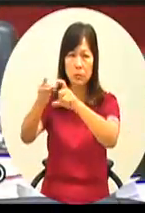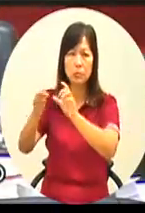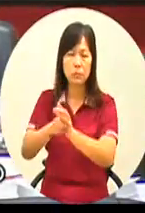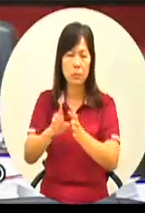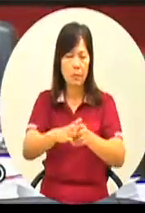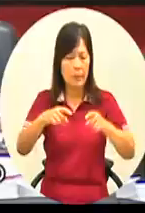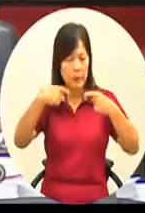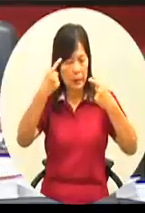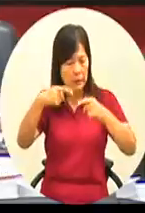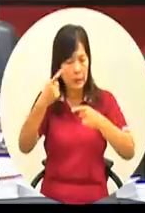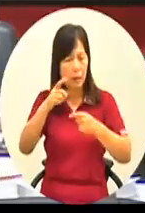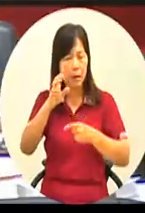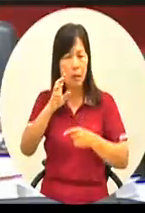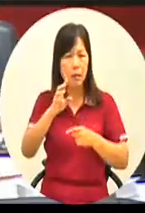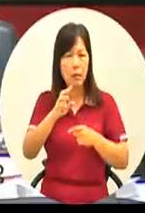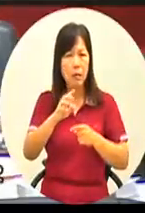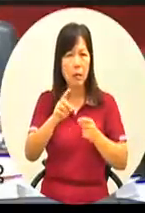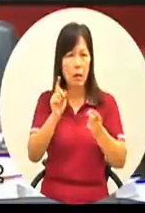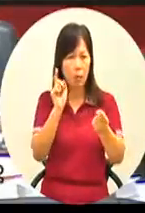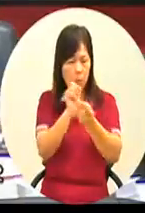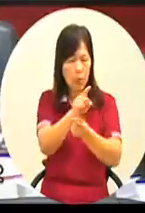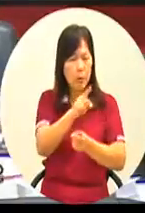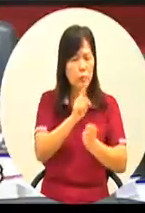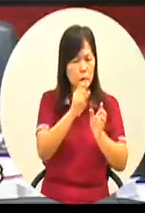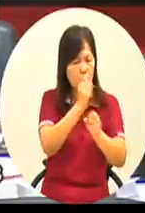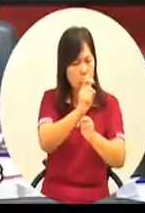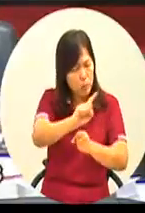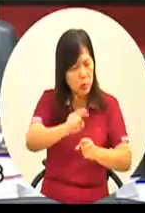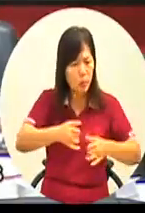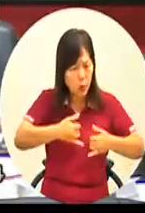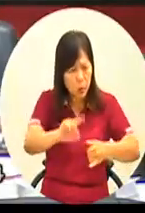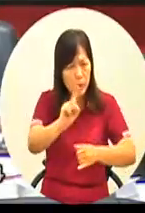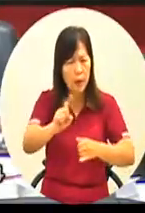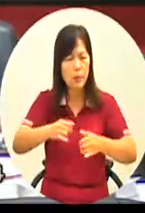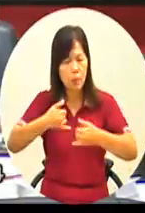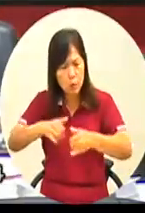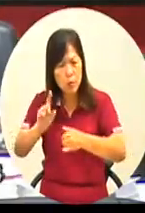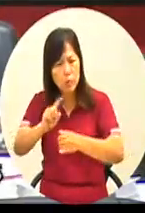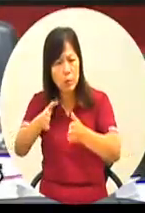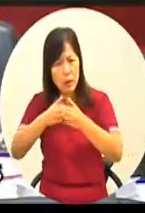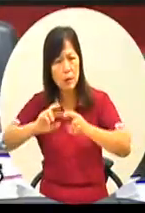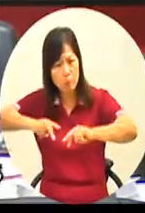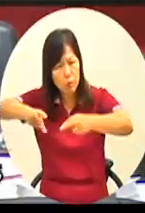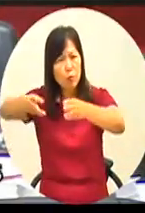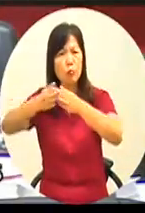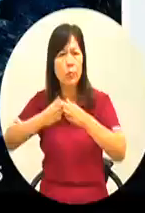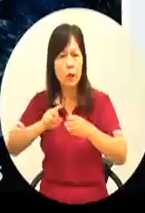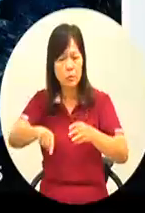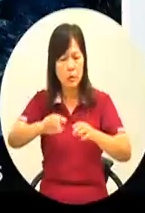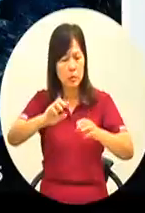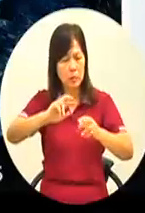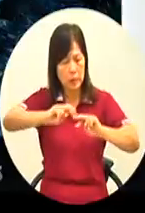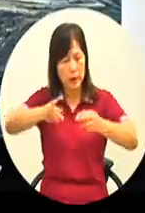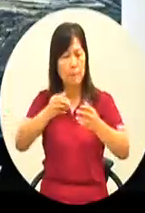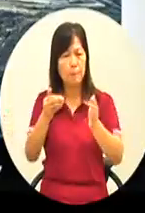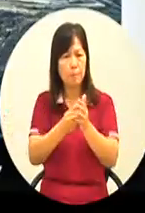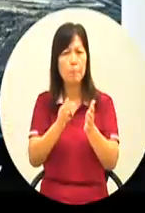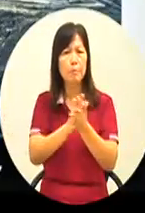常要跟他们讲说要做哪一条路需要做好，你看这做好的情况，